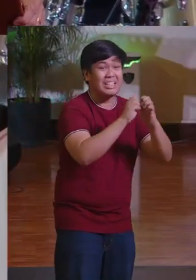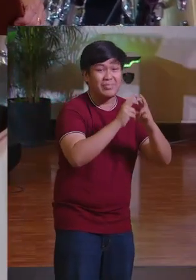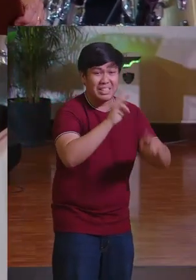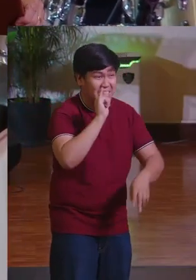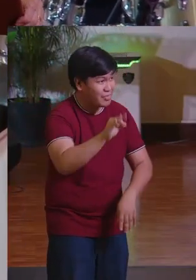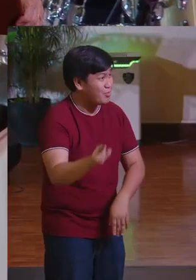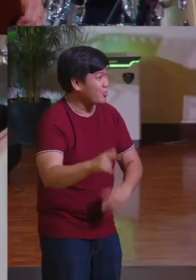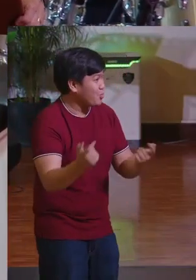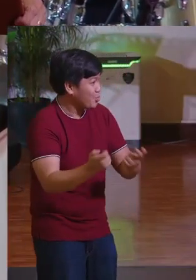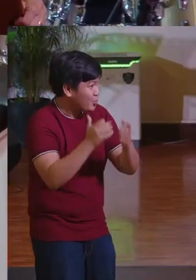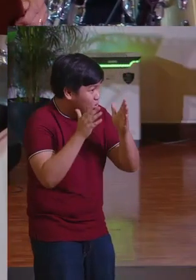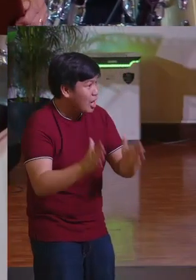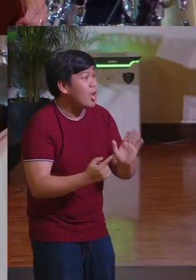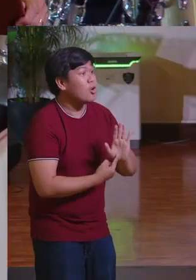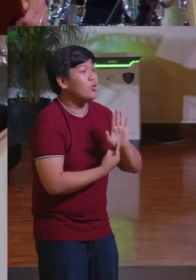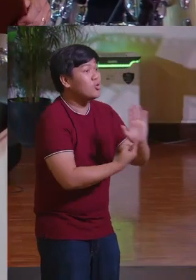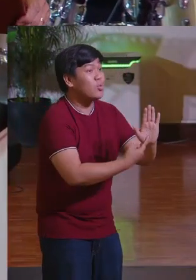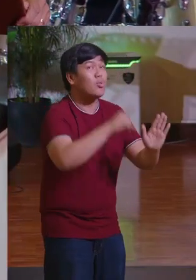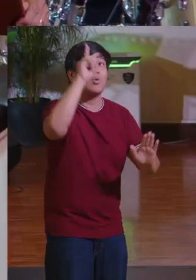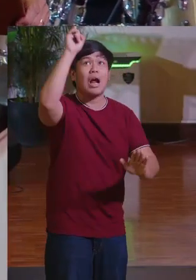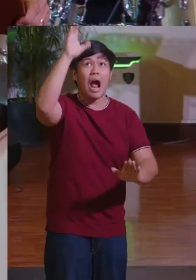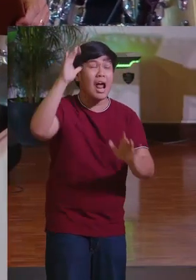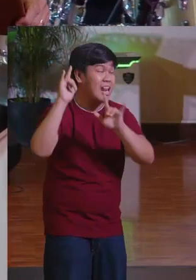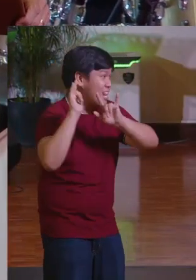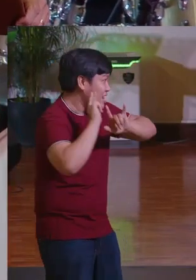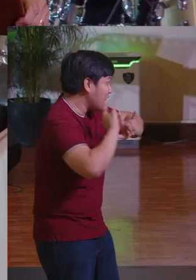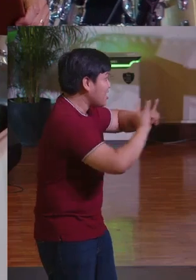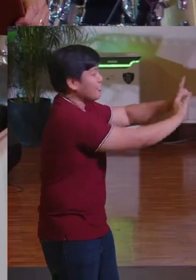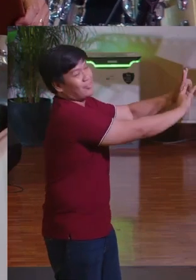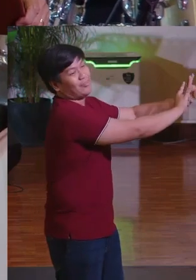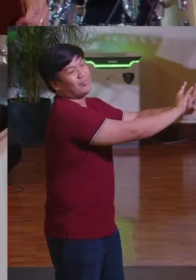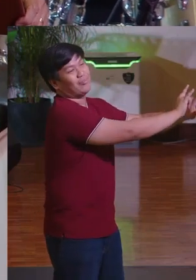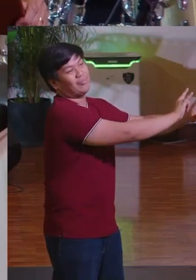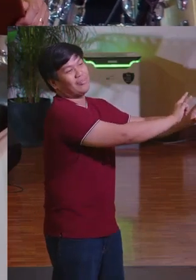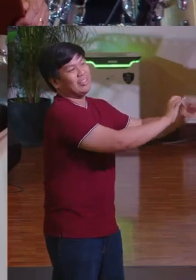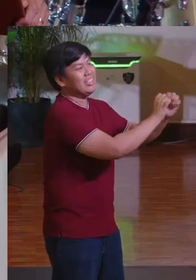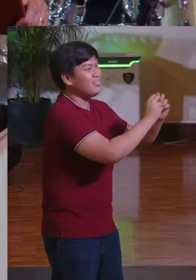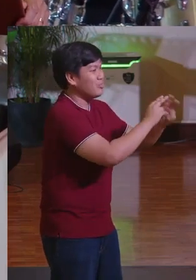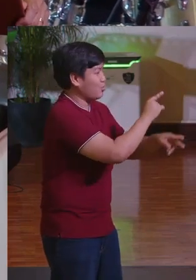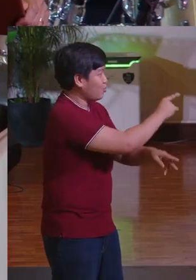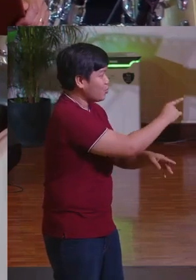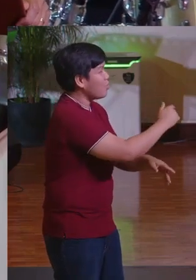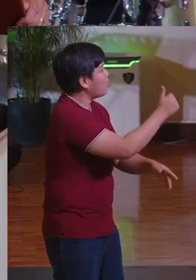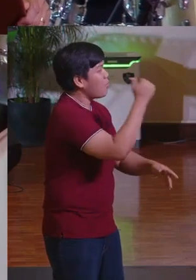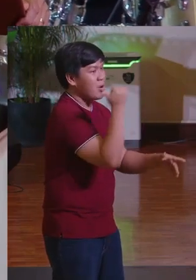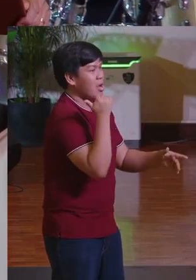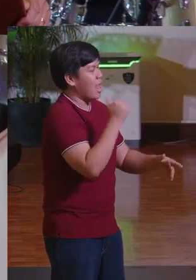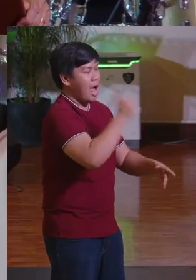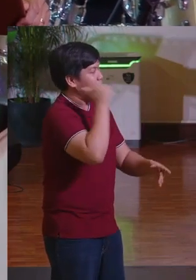ipakita ang kanyang pagmamahal, hindi lamang kay Jonah, maging sa mga tripulante.